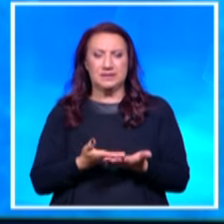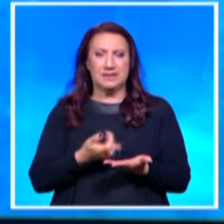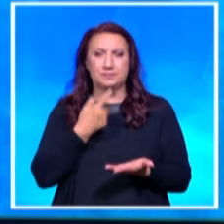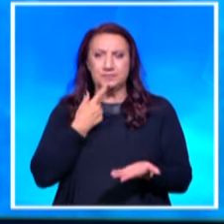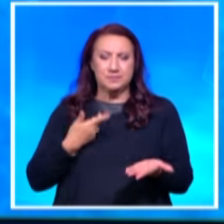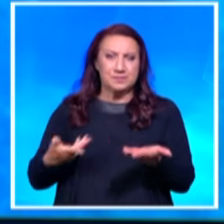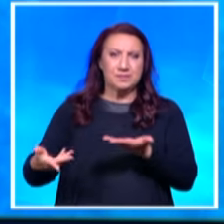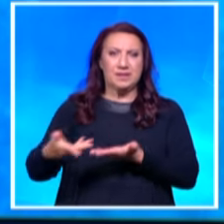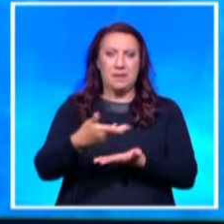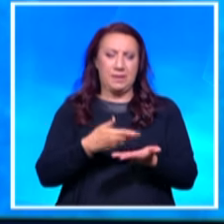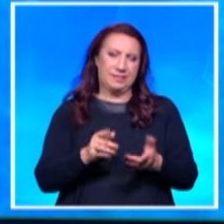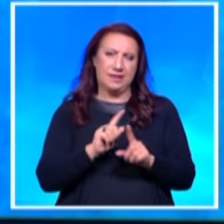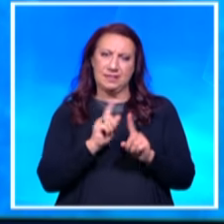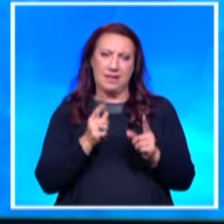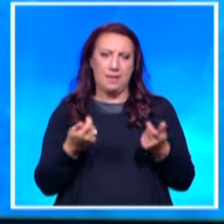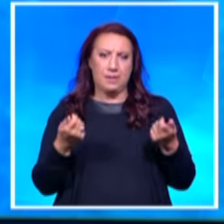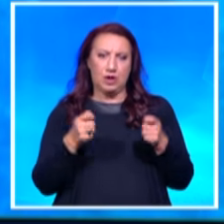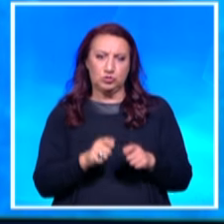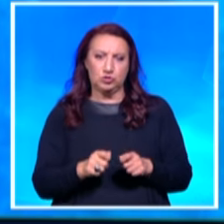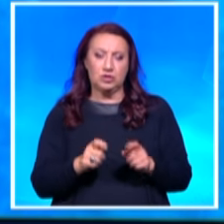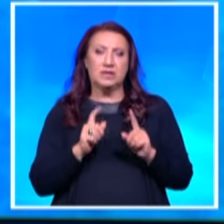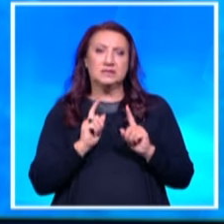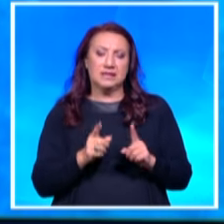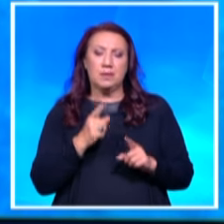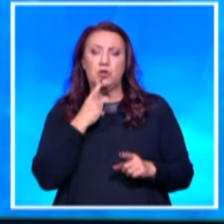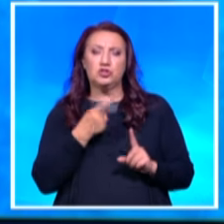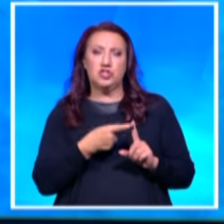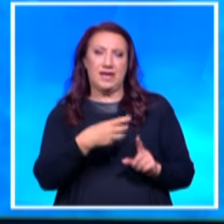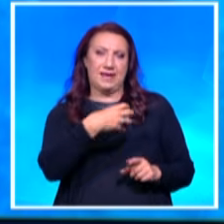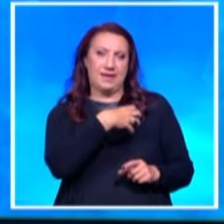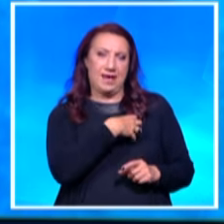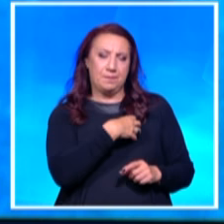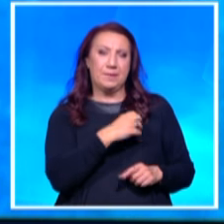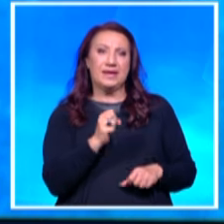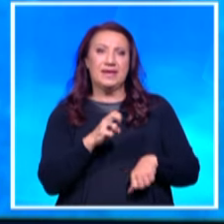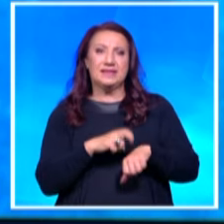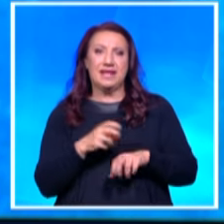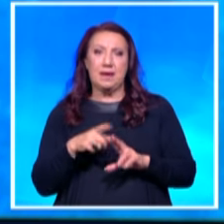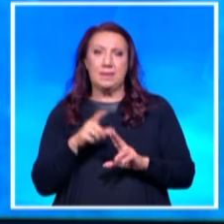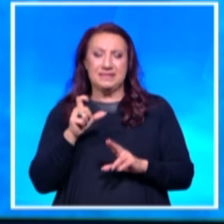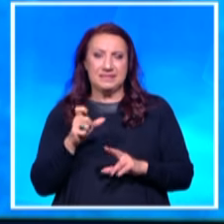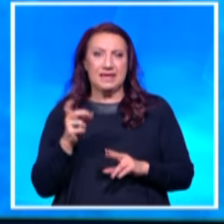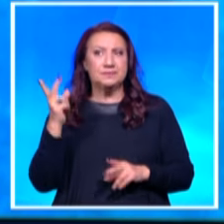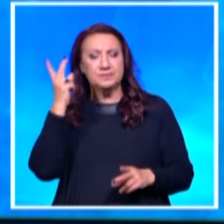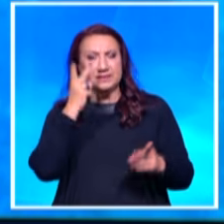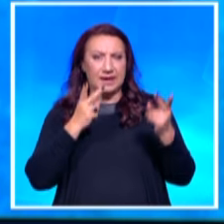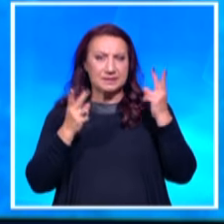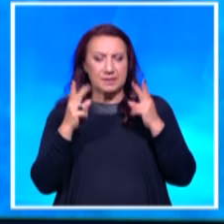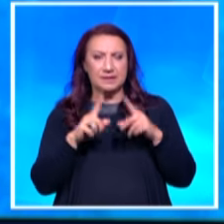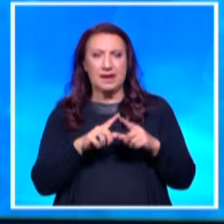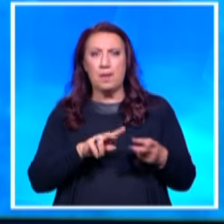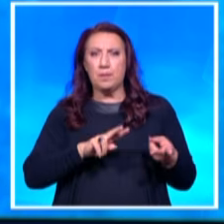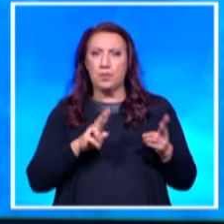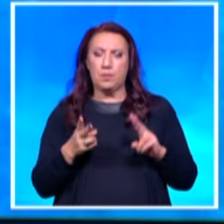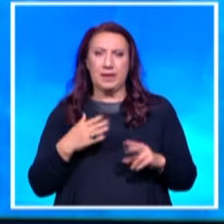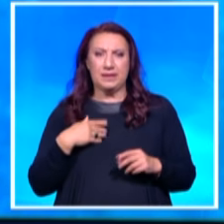могат колегите от ГЕРБ и ДПС, които осигуряват мнозинството, да разберат и да променят мнението си, те трябва да